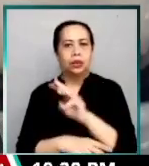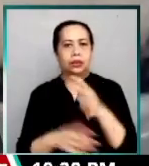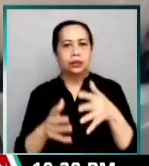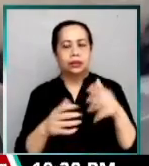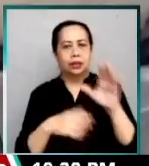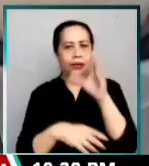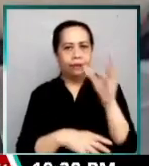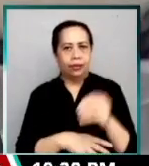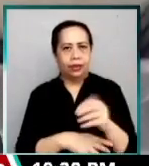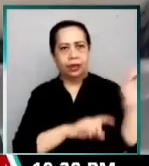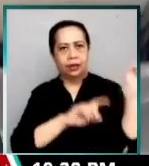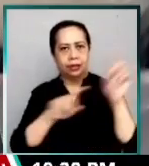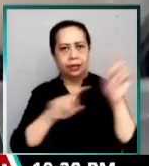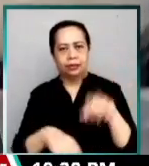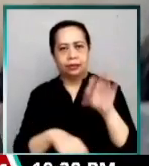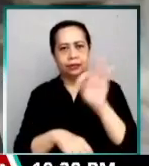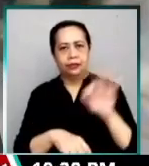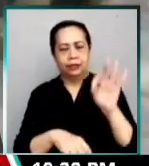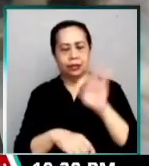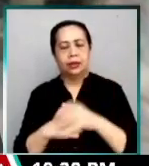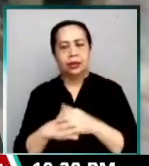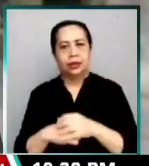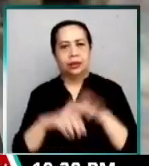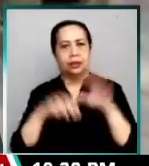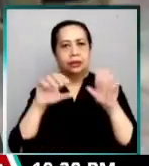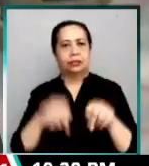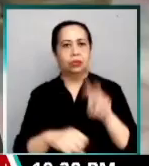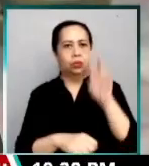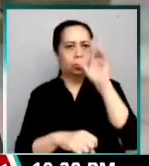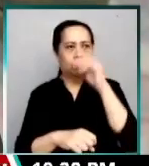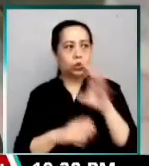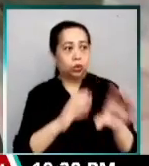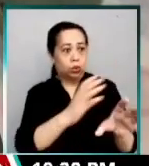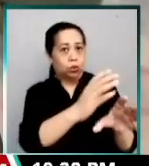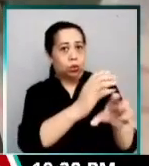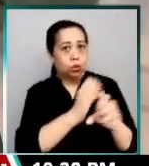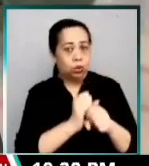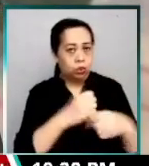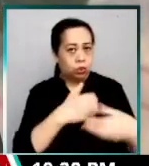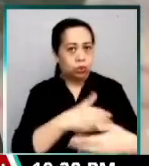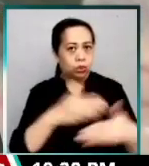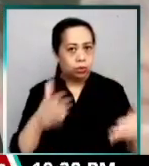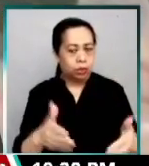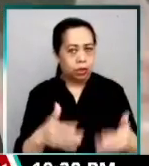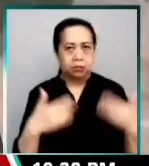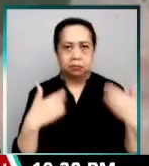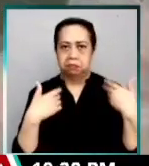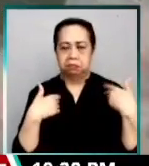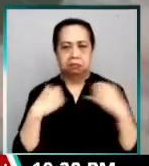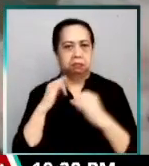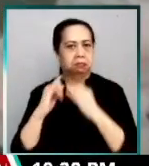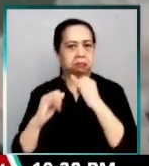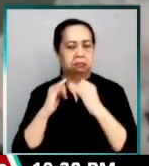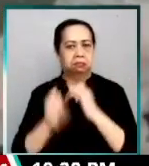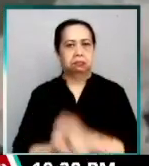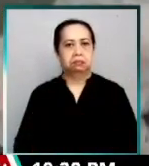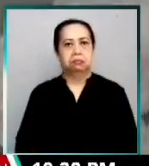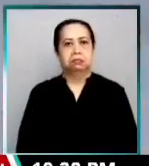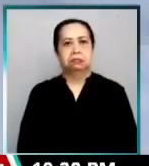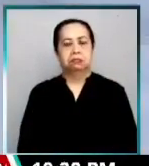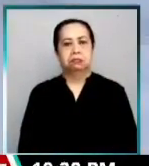noong Biyernes. Inaresto ang dalawang lalaki na kukuha sana sa package. Wala pa silang pahayag.